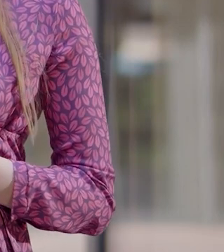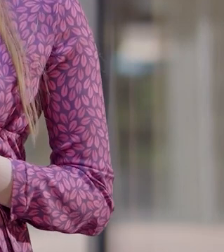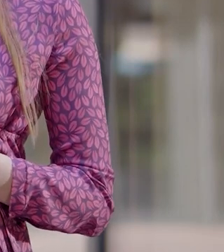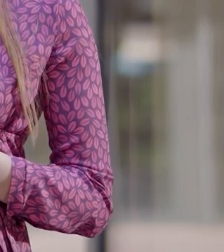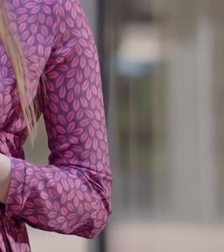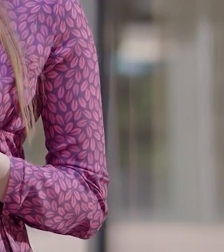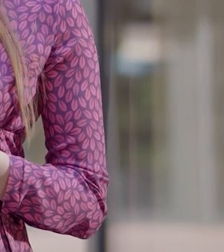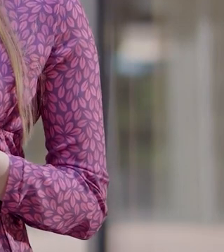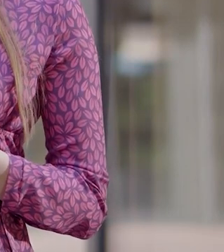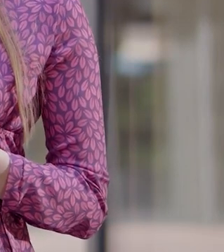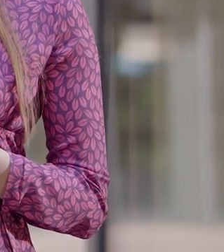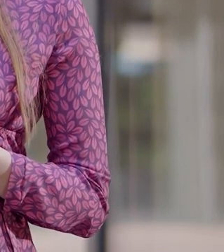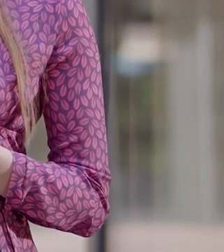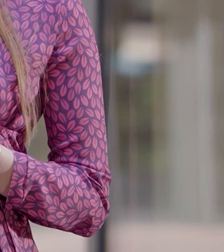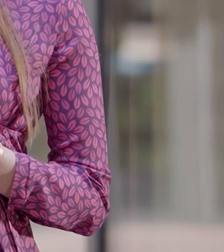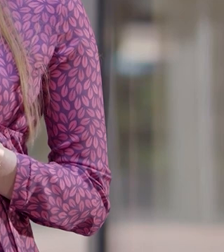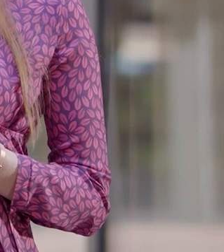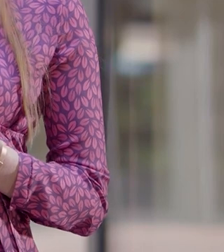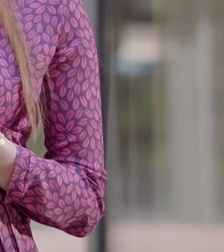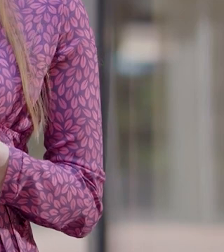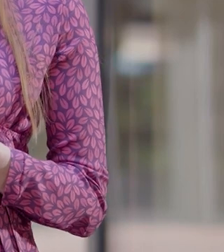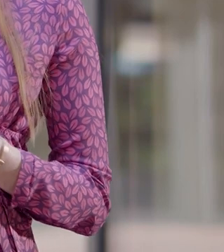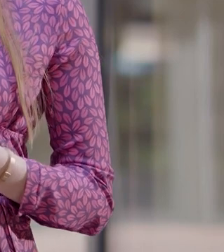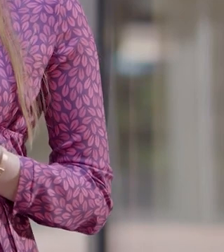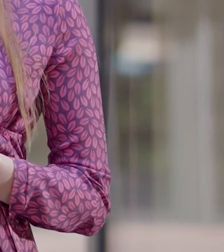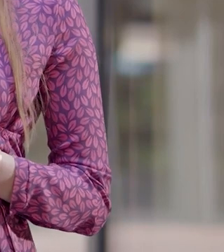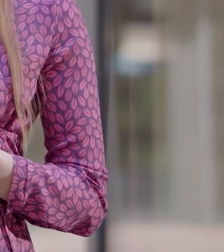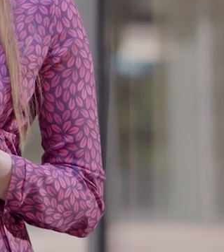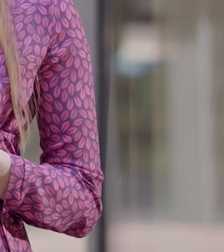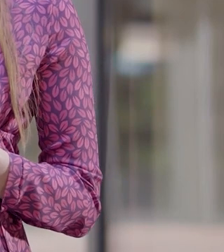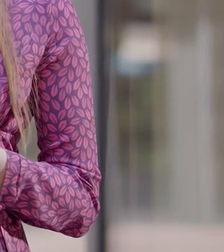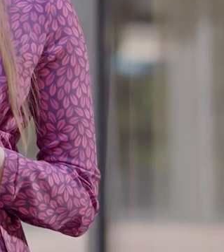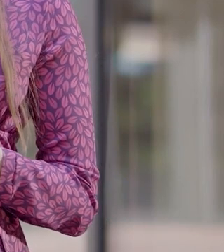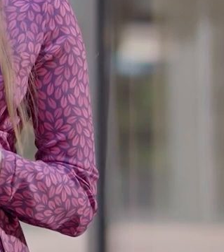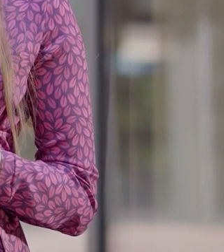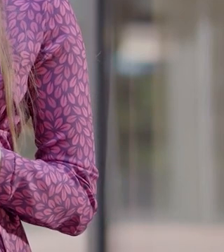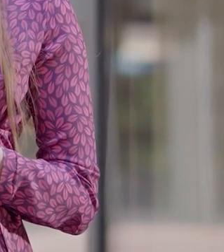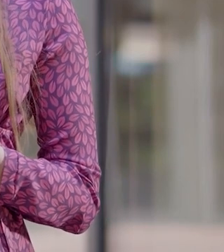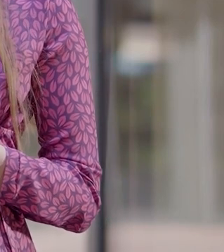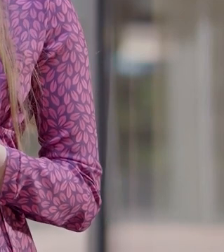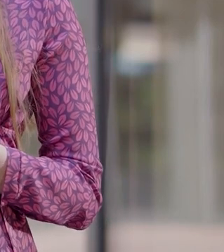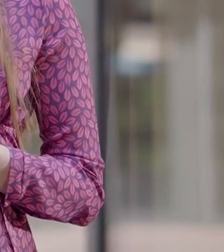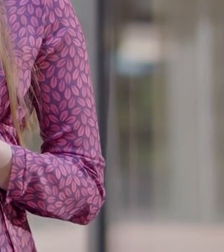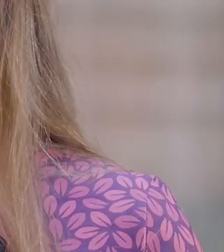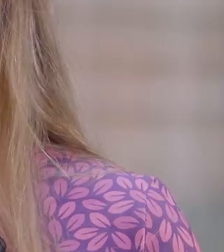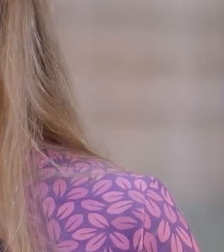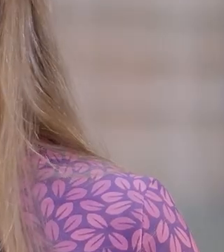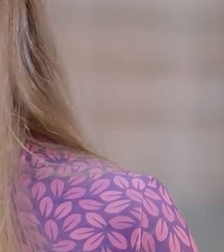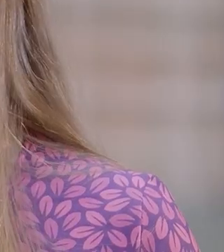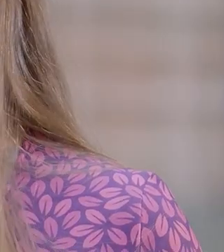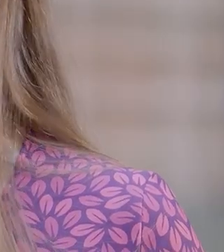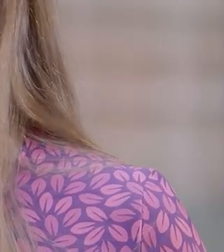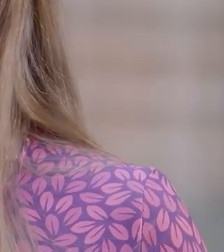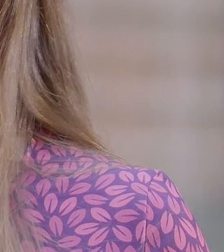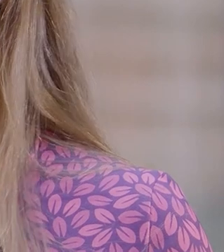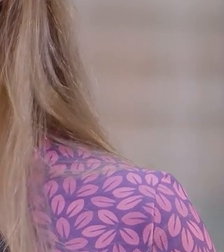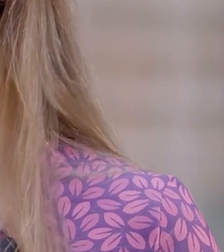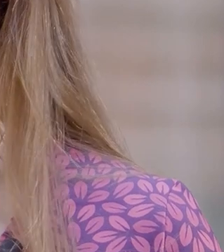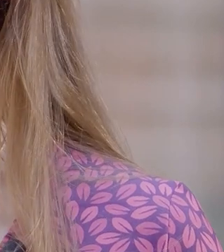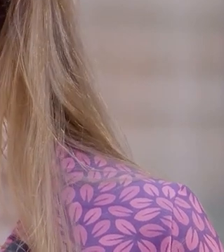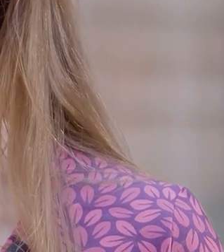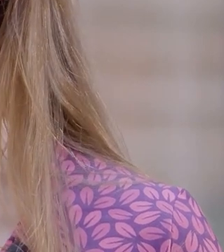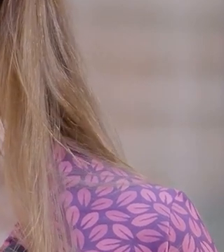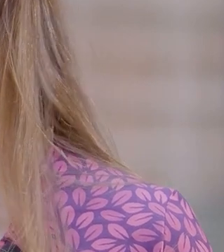te miesiące wakacyjne podnieść swoje kompetencje. Zarówno w obszarze miękkim, jak i tych umiejętności technicznych. Programem, który